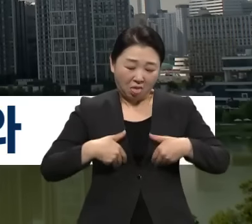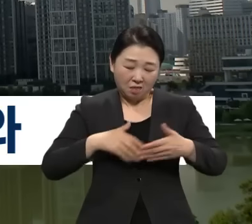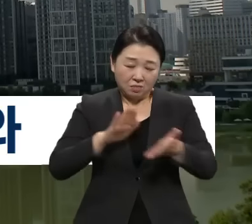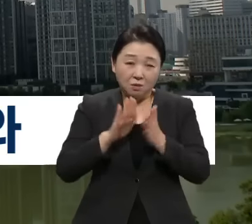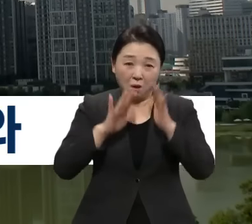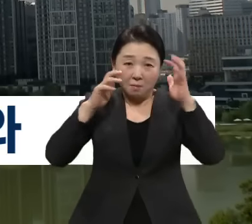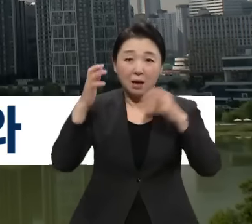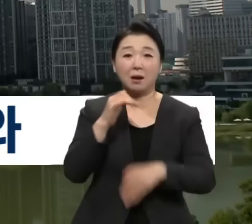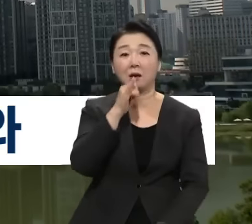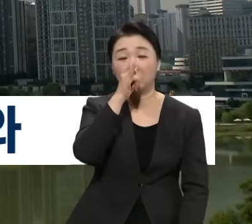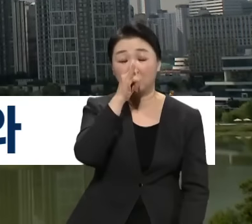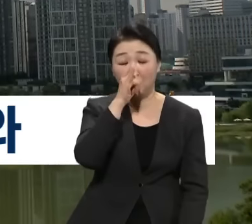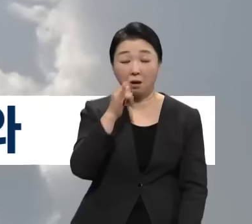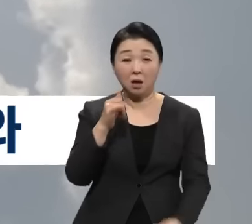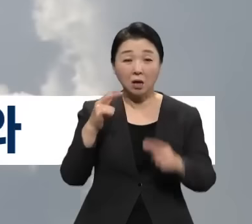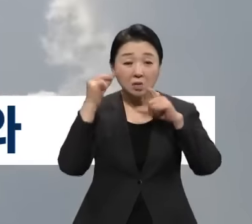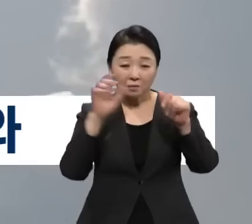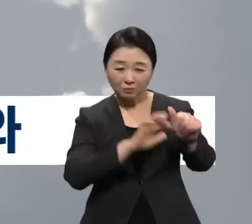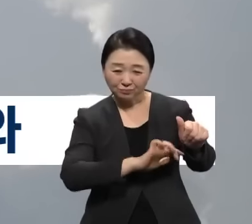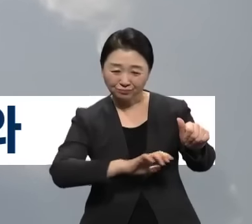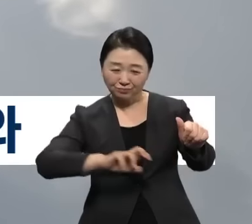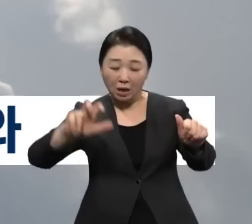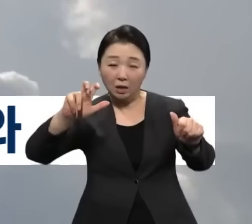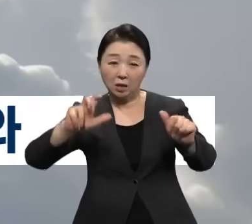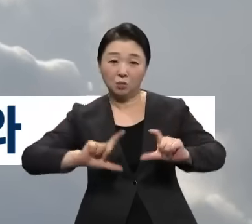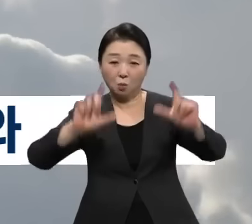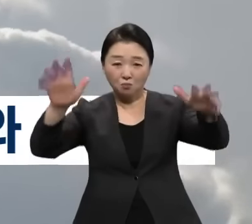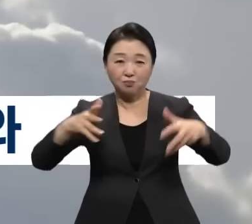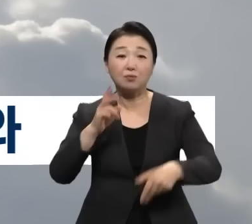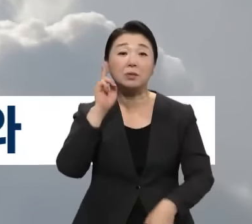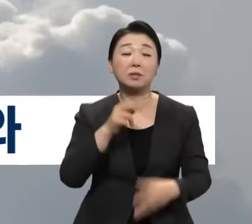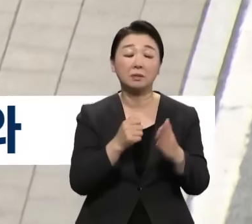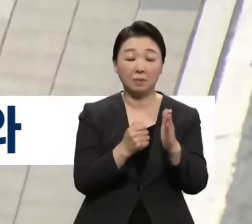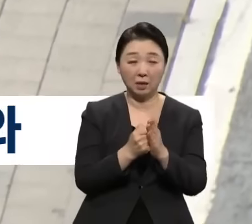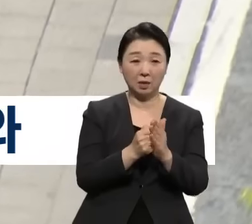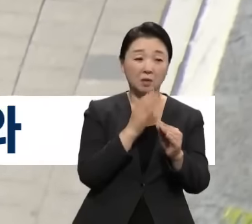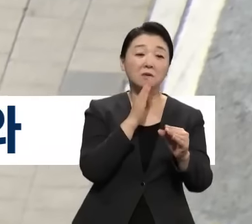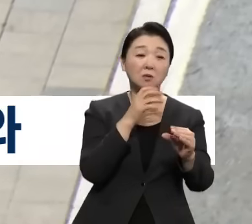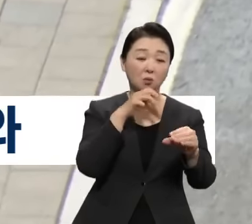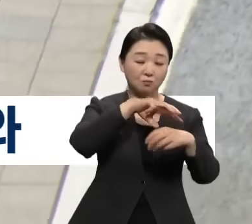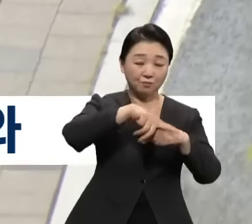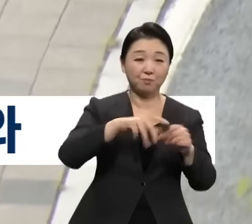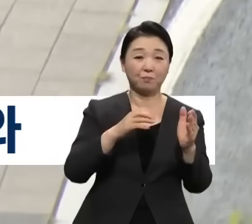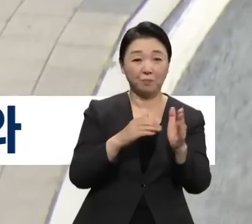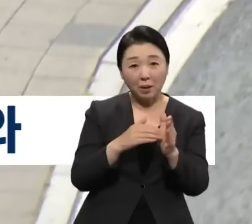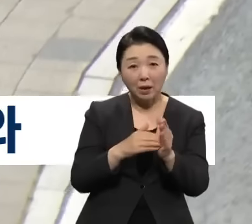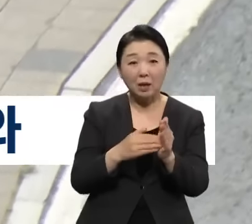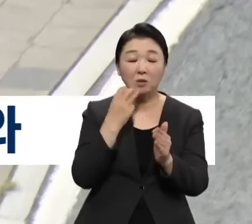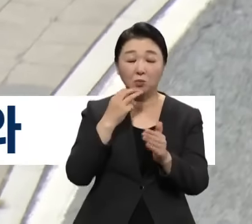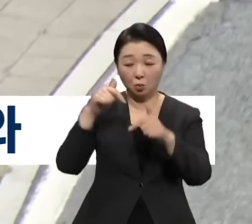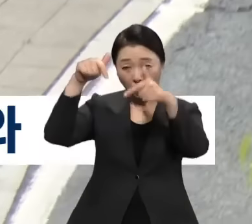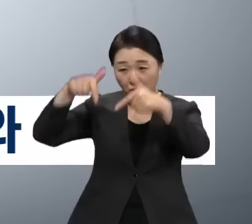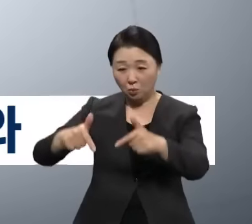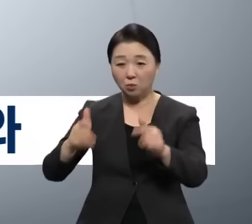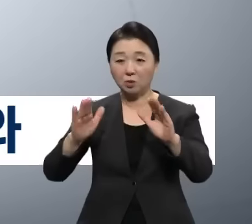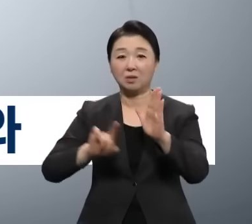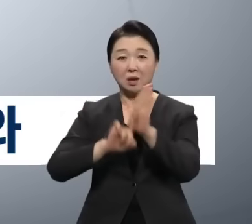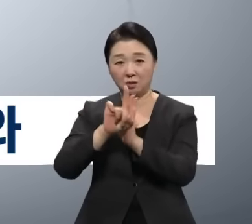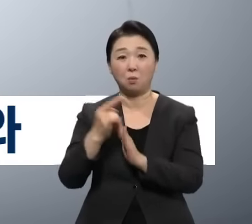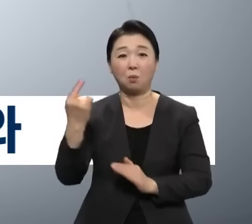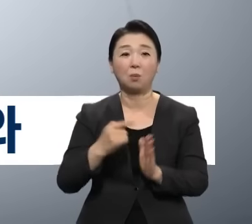일본을 관통하는 주 중반까지 동풍이 강화되면서 수도권 등 서쪽 지역의 기온이 높아질 거로 보입니다. 다만